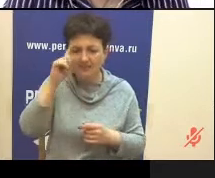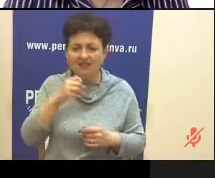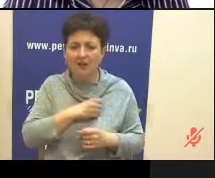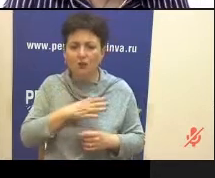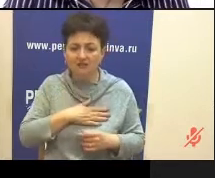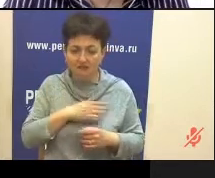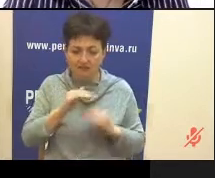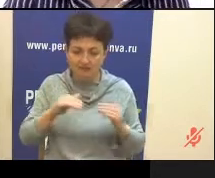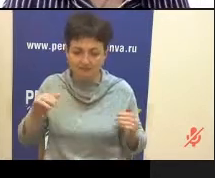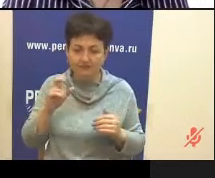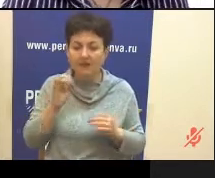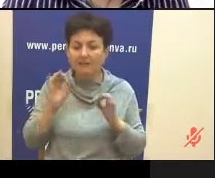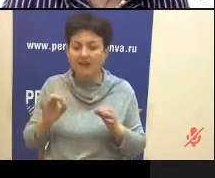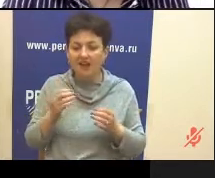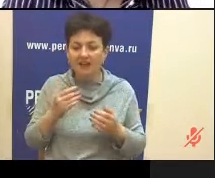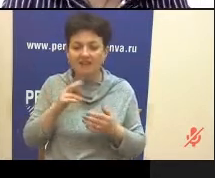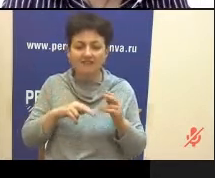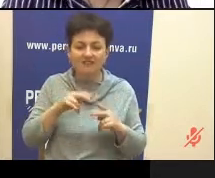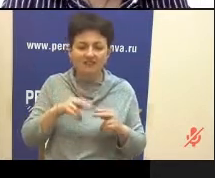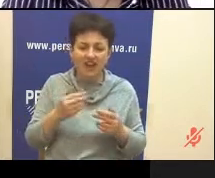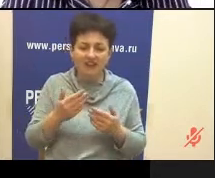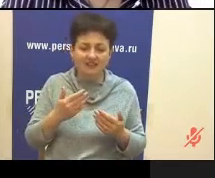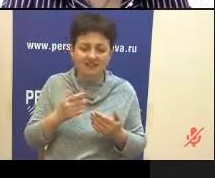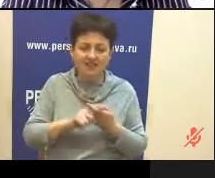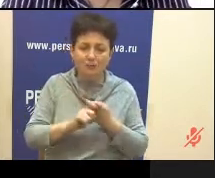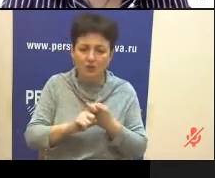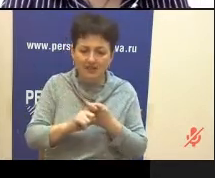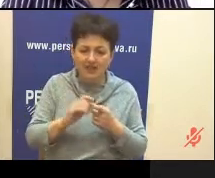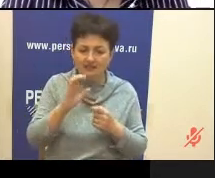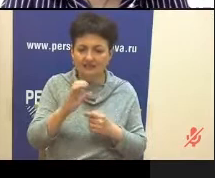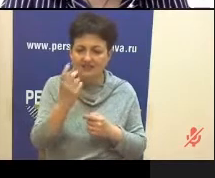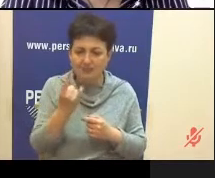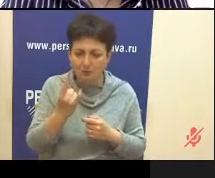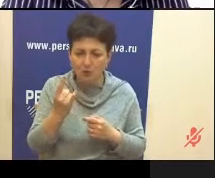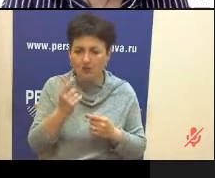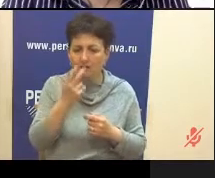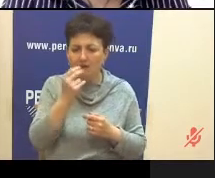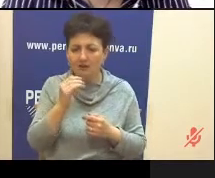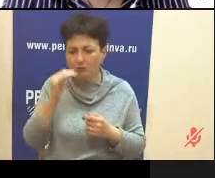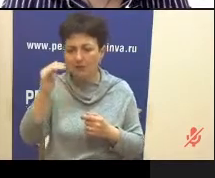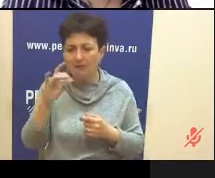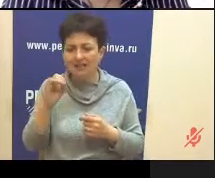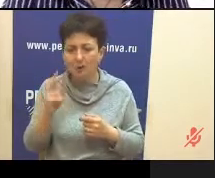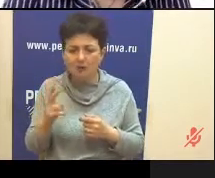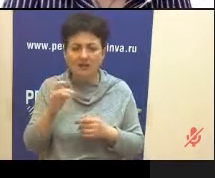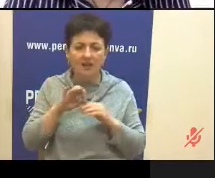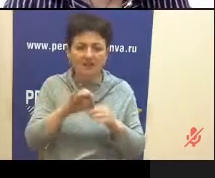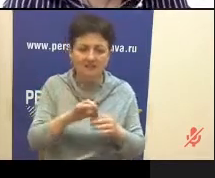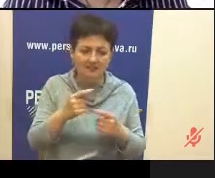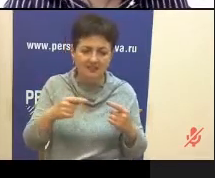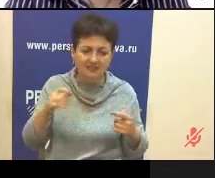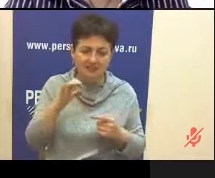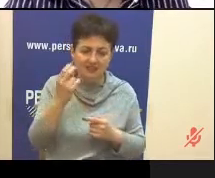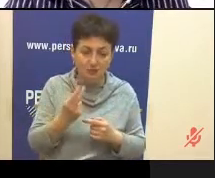как усыновлять детей, как правильно выстраивать коммуникацию с ребенком подросткового возраста, как